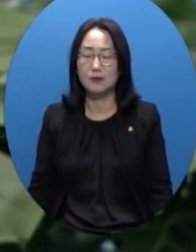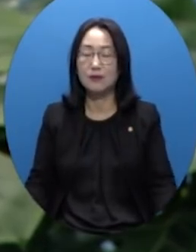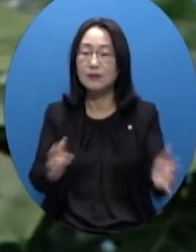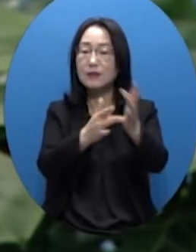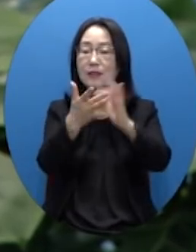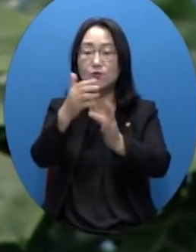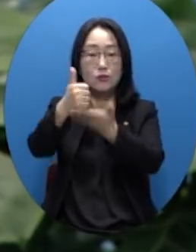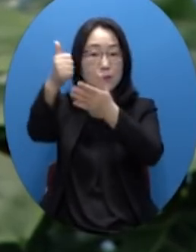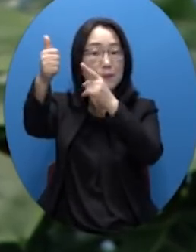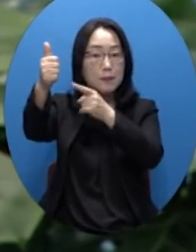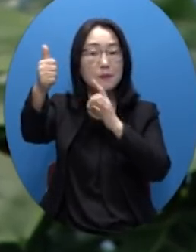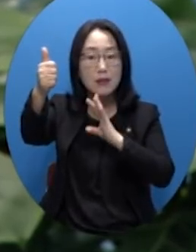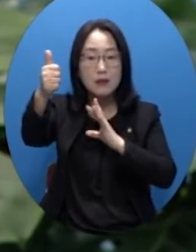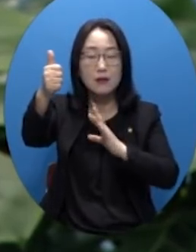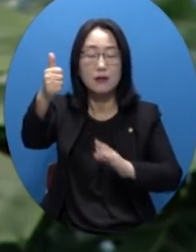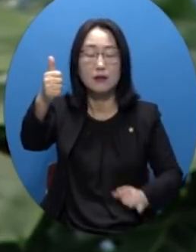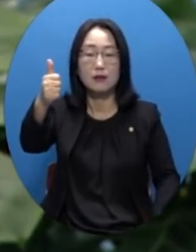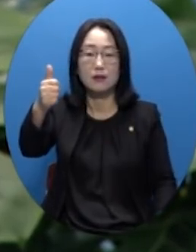예수님만이